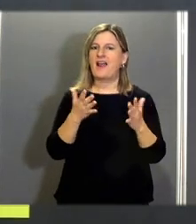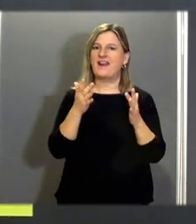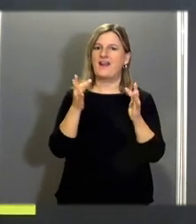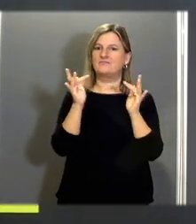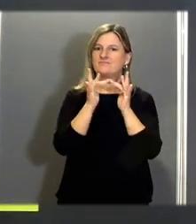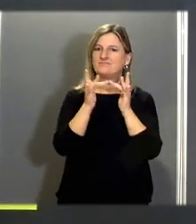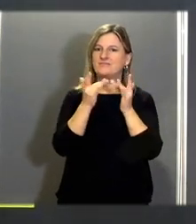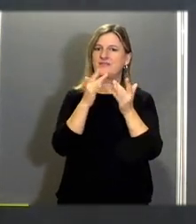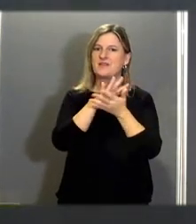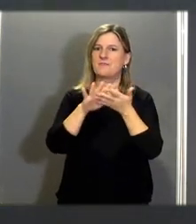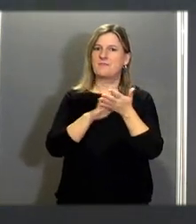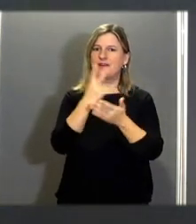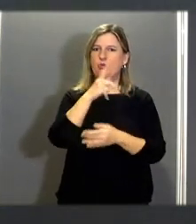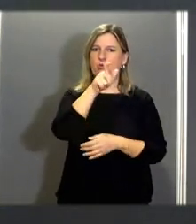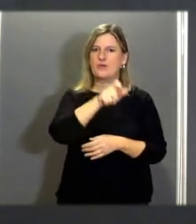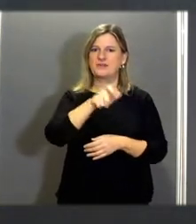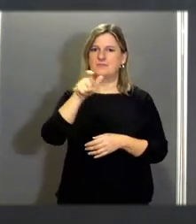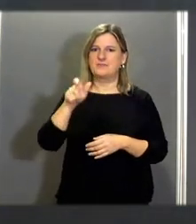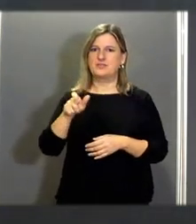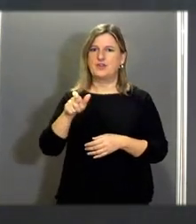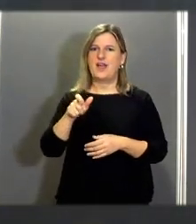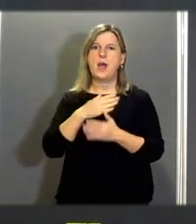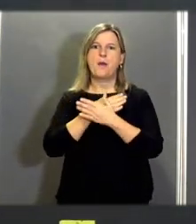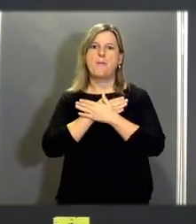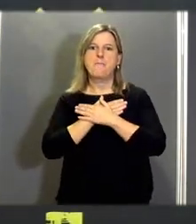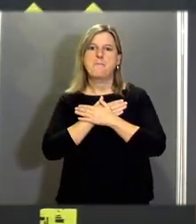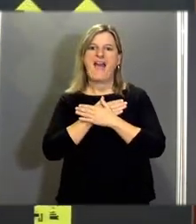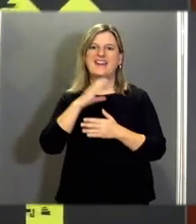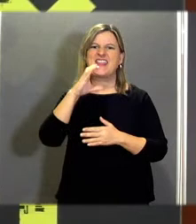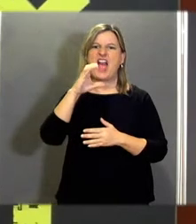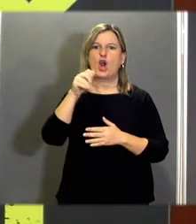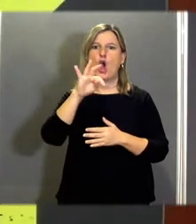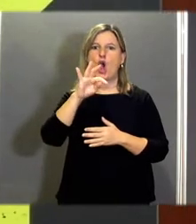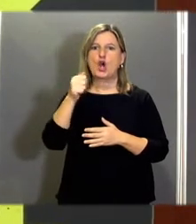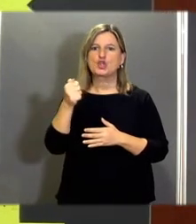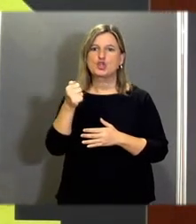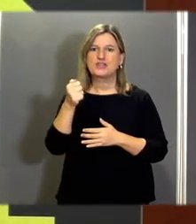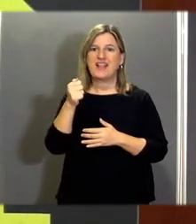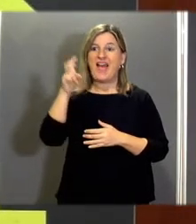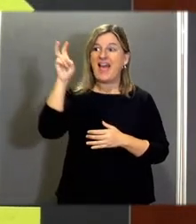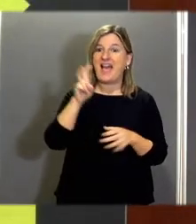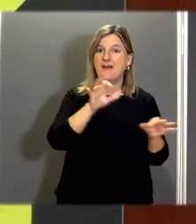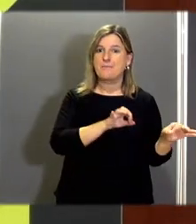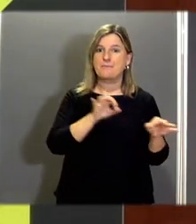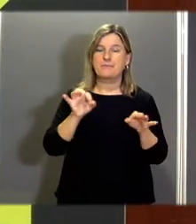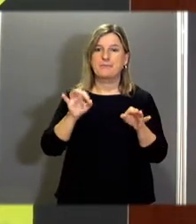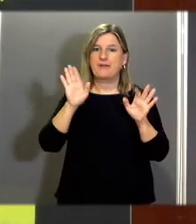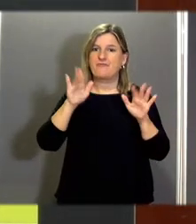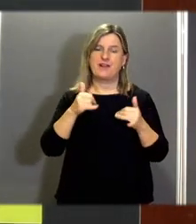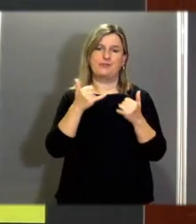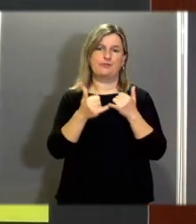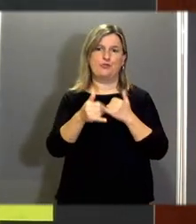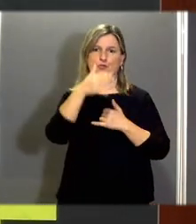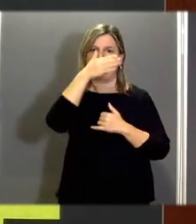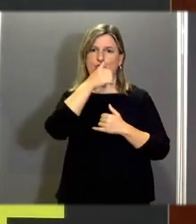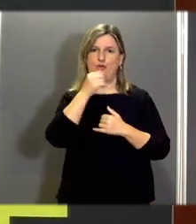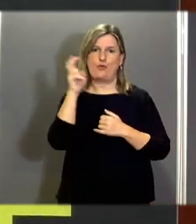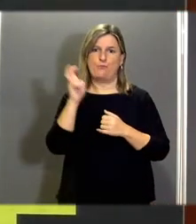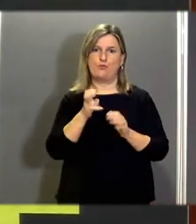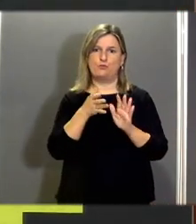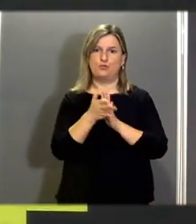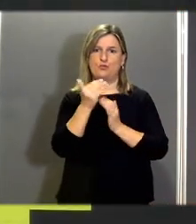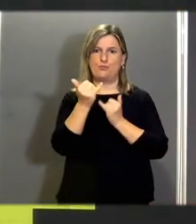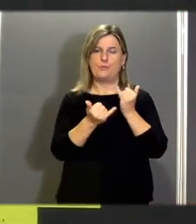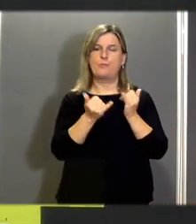dues persones. He de disculpar a la Maria Costa que per un problema d'última hora no ha pogut venir, però tenim el Marcel Vivet